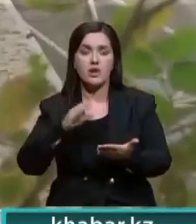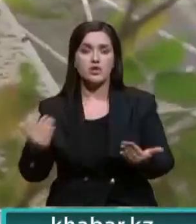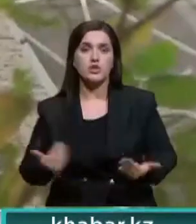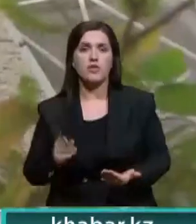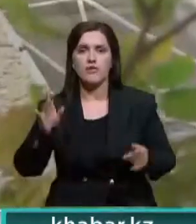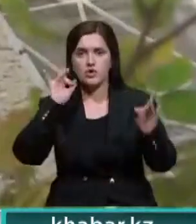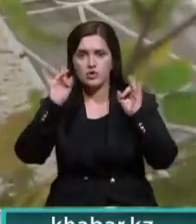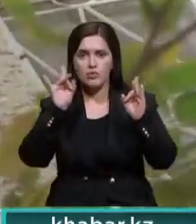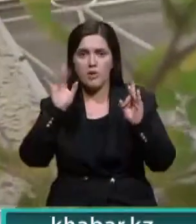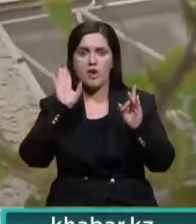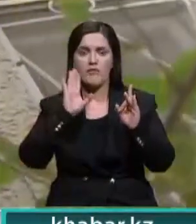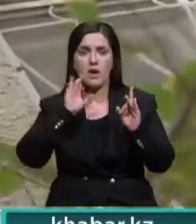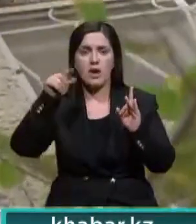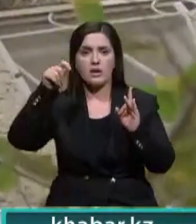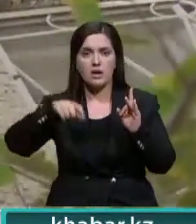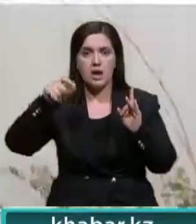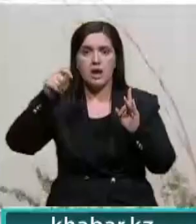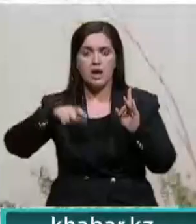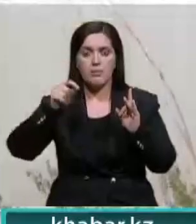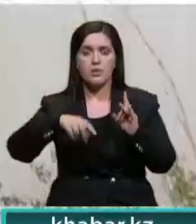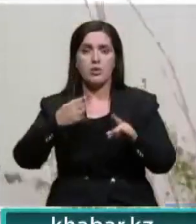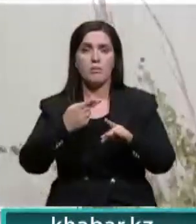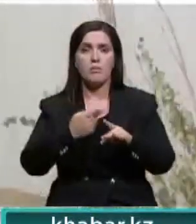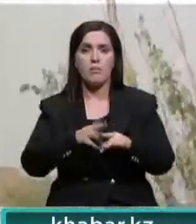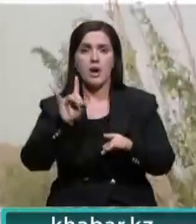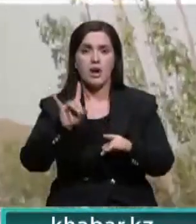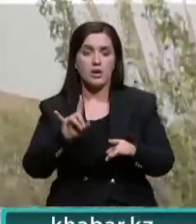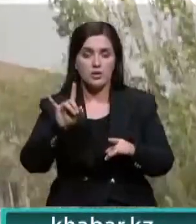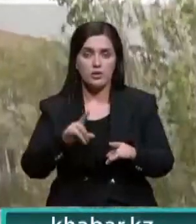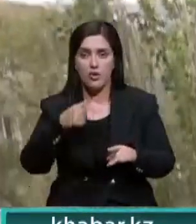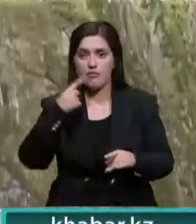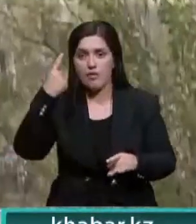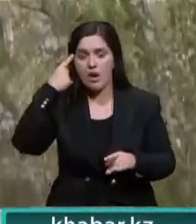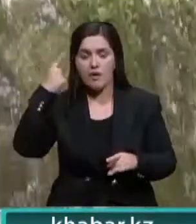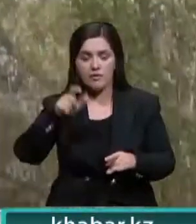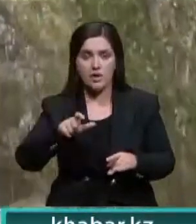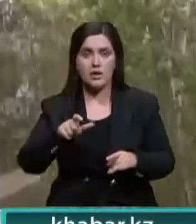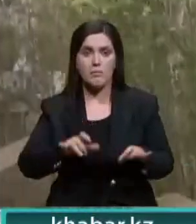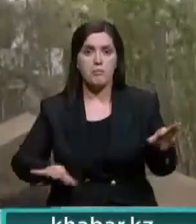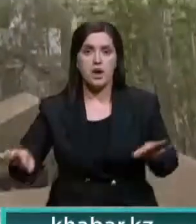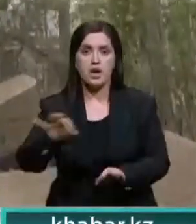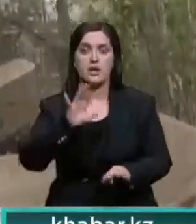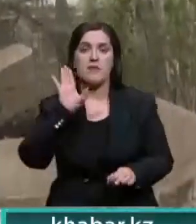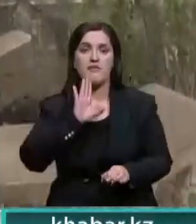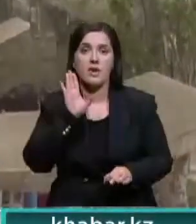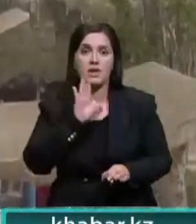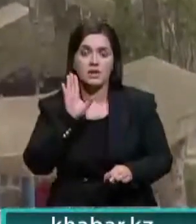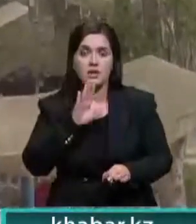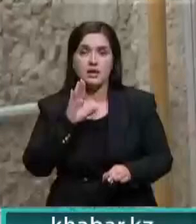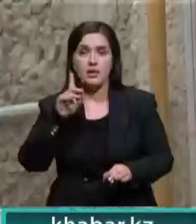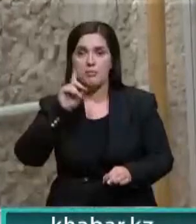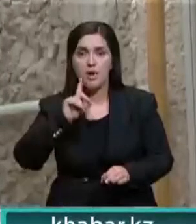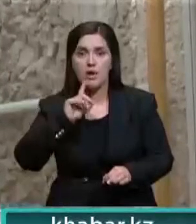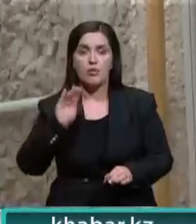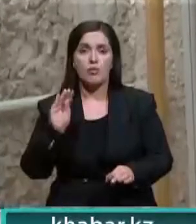от шума воды, капающей на подоконник с кондиционеров соседей, говорит автор проекта. Вся вода с бочек, которые пока